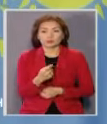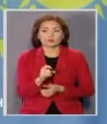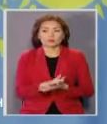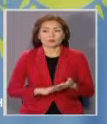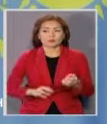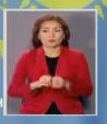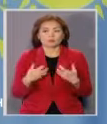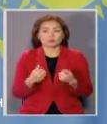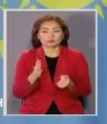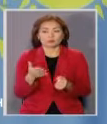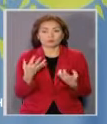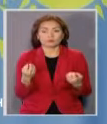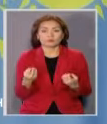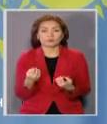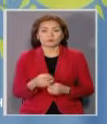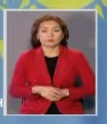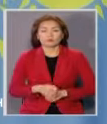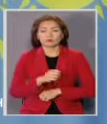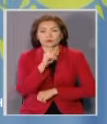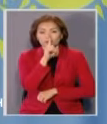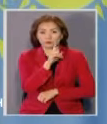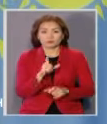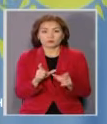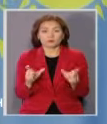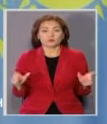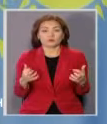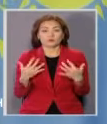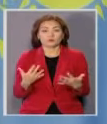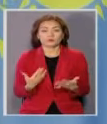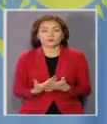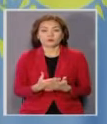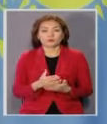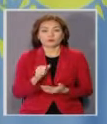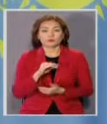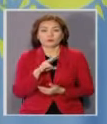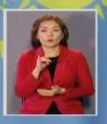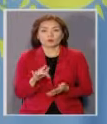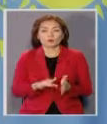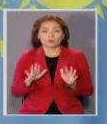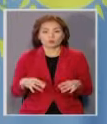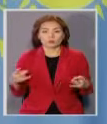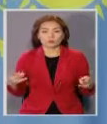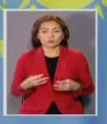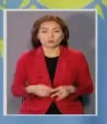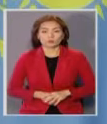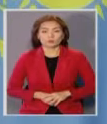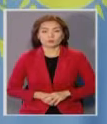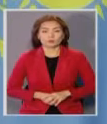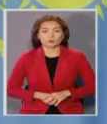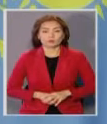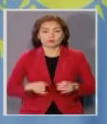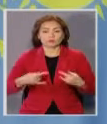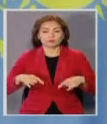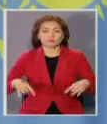жалғасуда. Әсіресе бұл ерекше мектептің қажеттілігі Атырау қаласында байқалады. Бұл өйткені үлкен демографияның